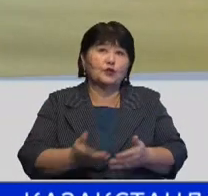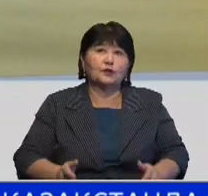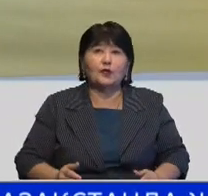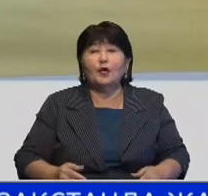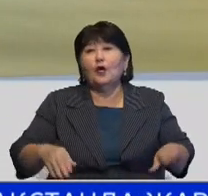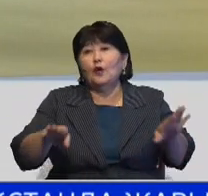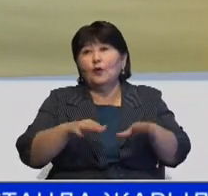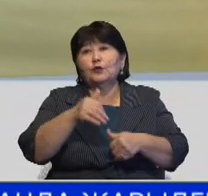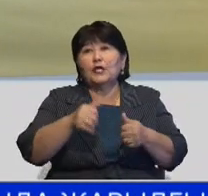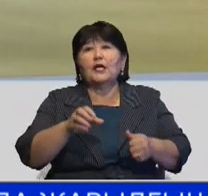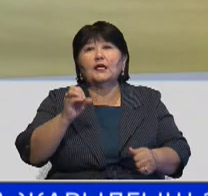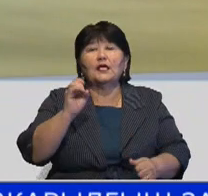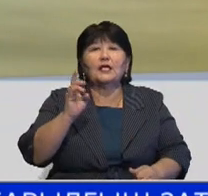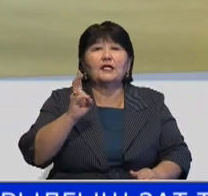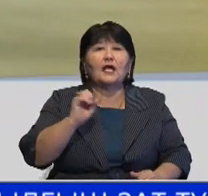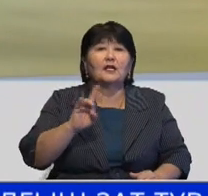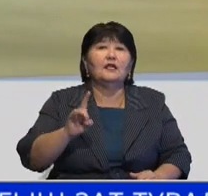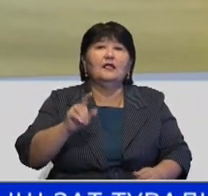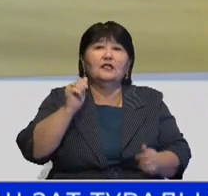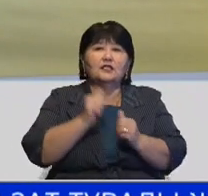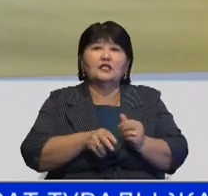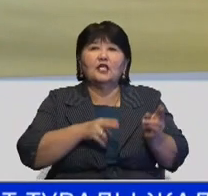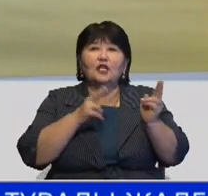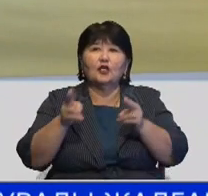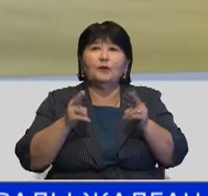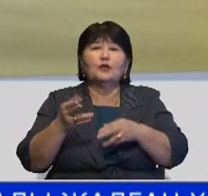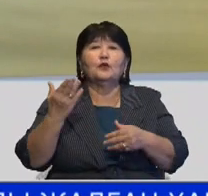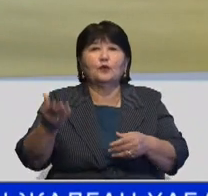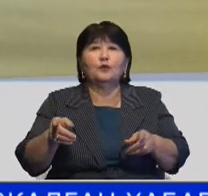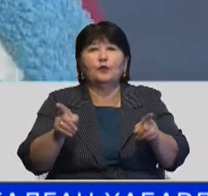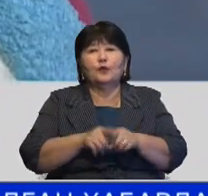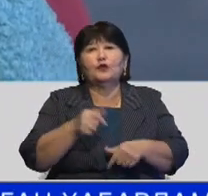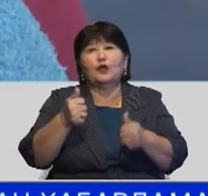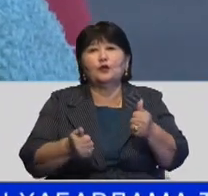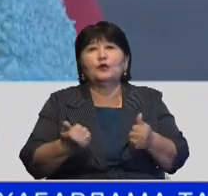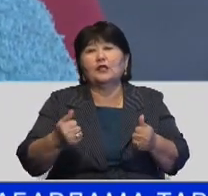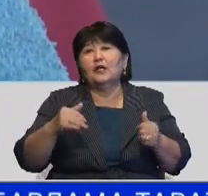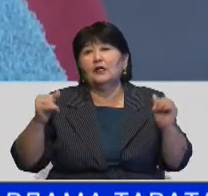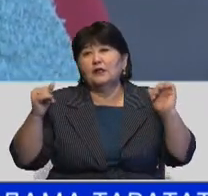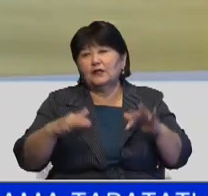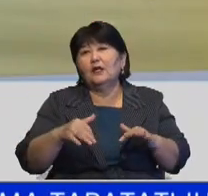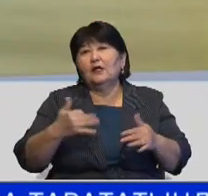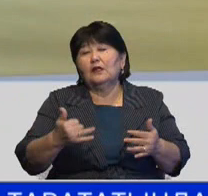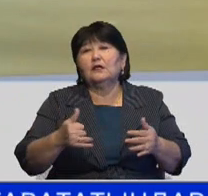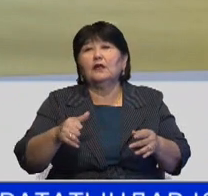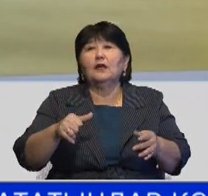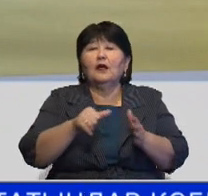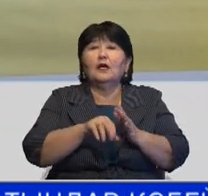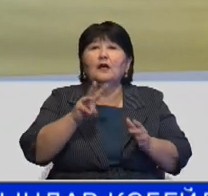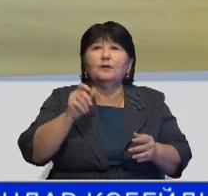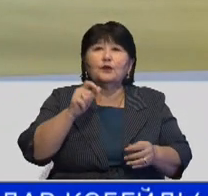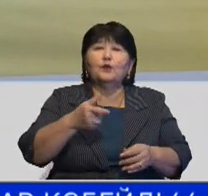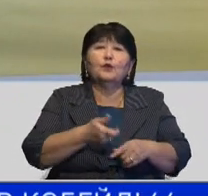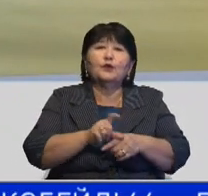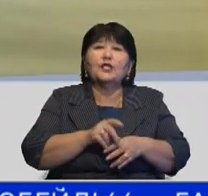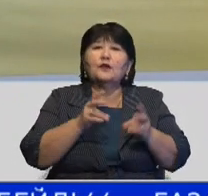Осындай турнирге Ерлан да жиі баратын еді. Енді оның да турниріне жастар келіп жатыр. Ал күштің егері болғанымен өте